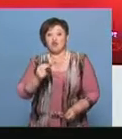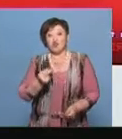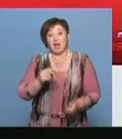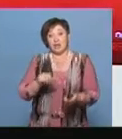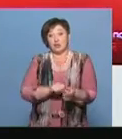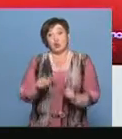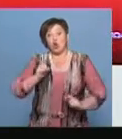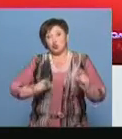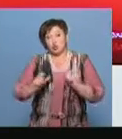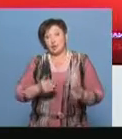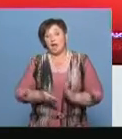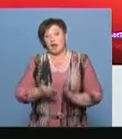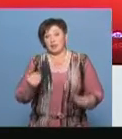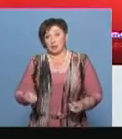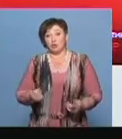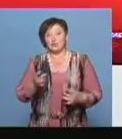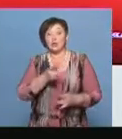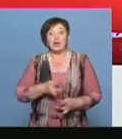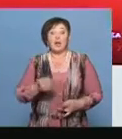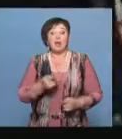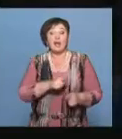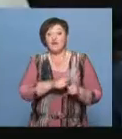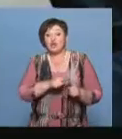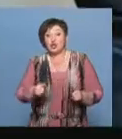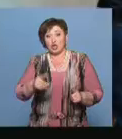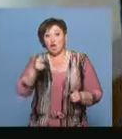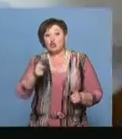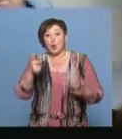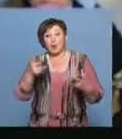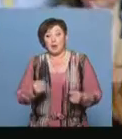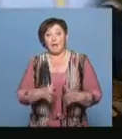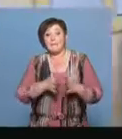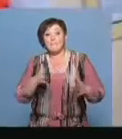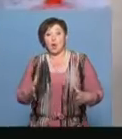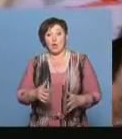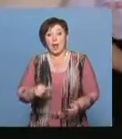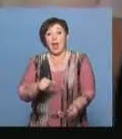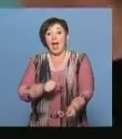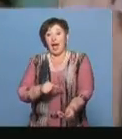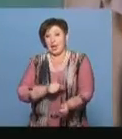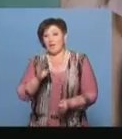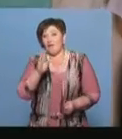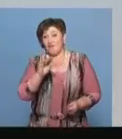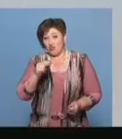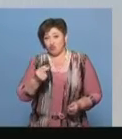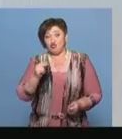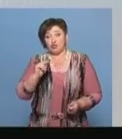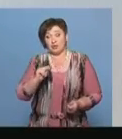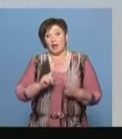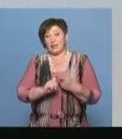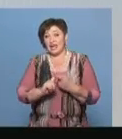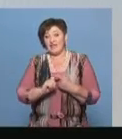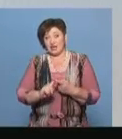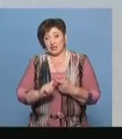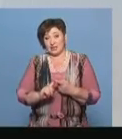ИжГТУ и жители Ижевского микрорайона «Металлург». В течение 3 дней в студенческой поликлинике работала бригада специалистов центра СПИД. Сдать